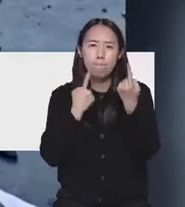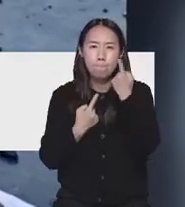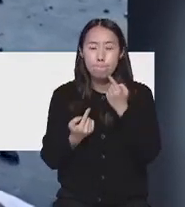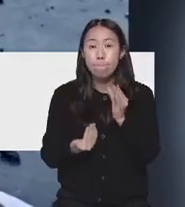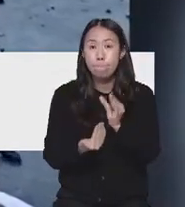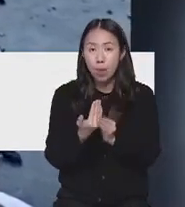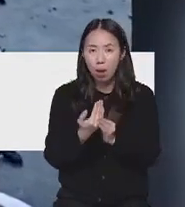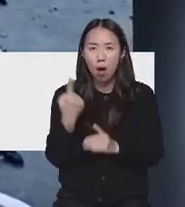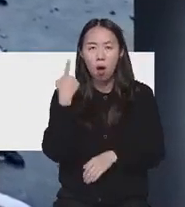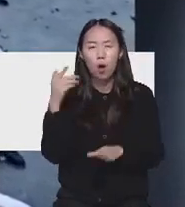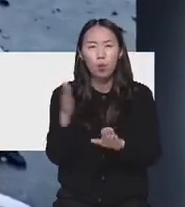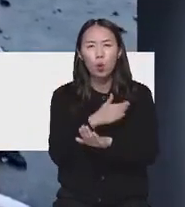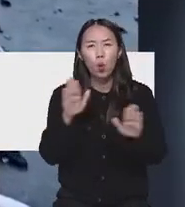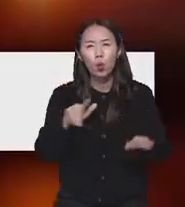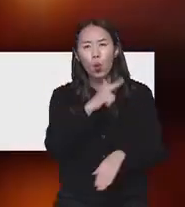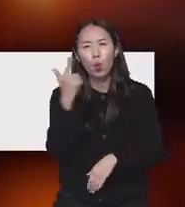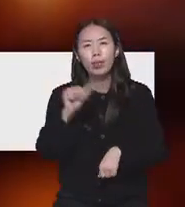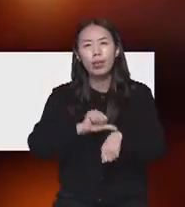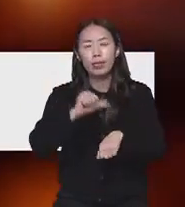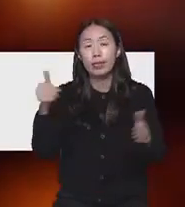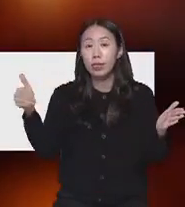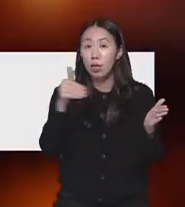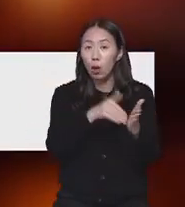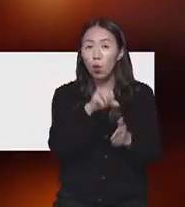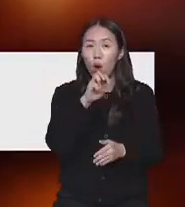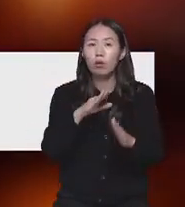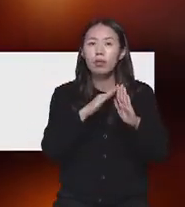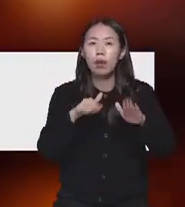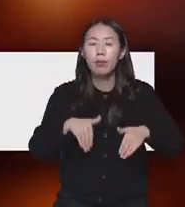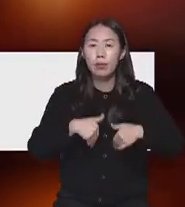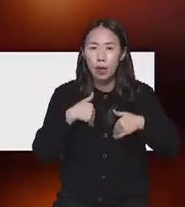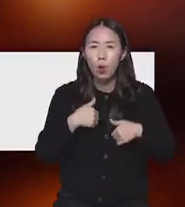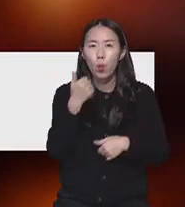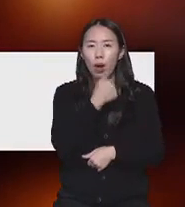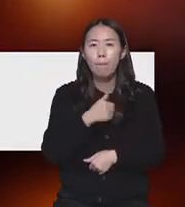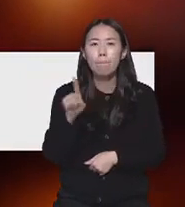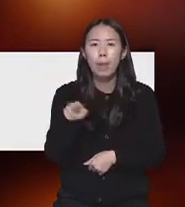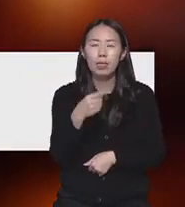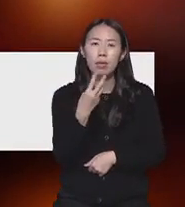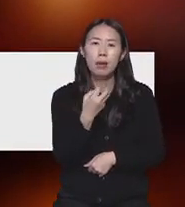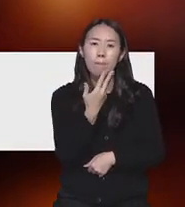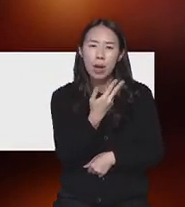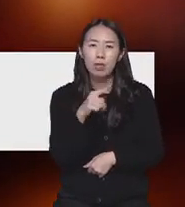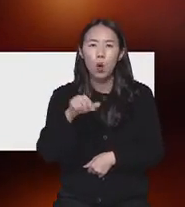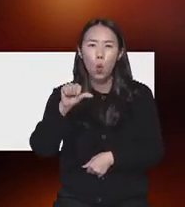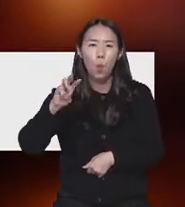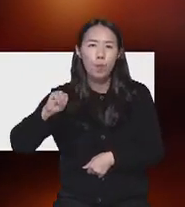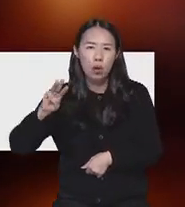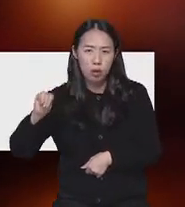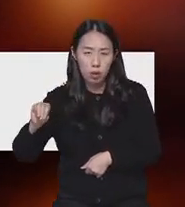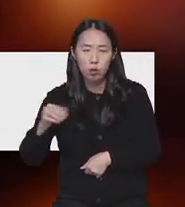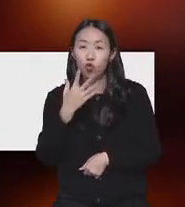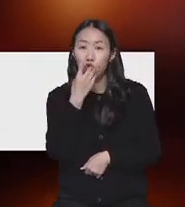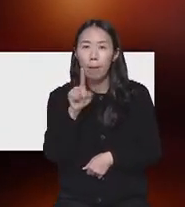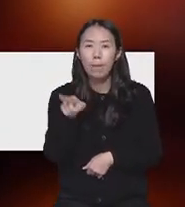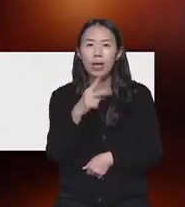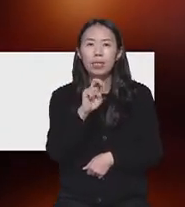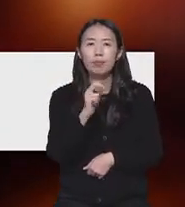입었습니다. 어제부터 오늘 오후 5시까지 광주 전남에는 광양 138.5mm를 최고로